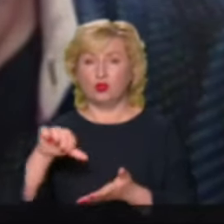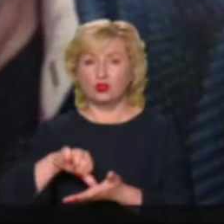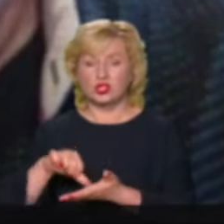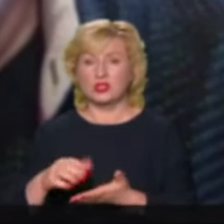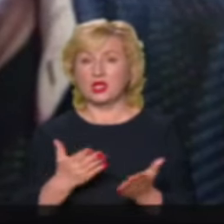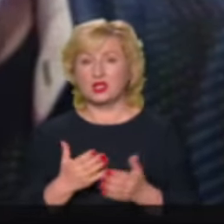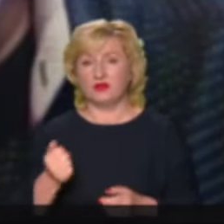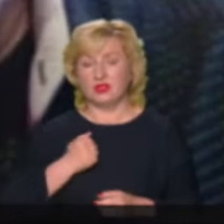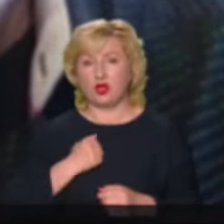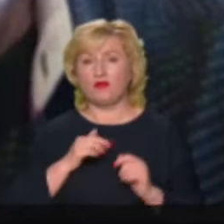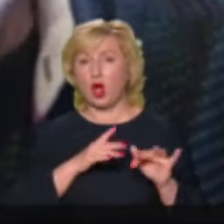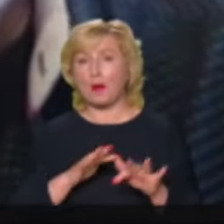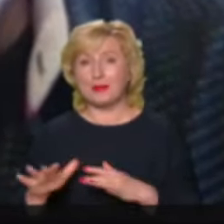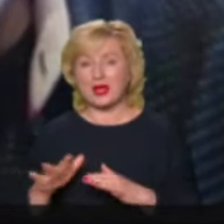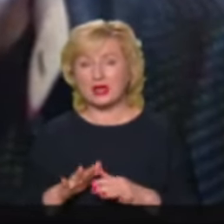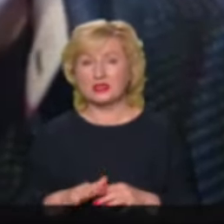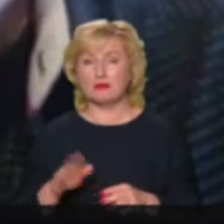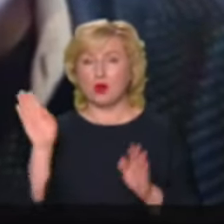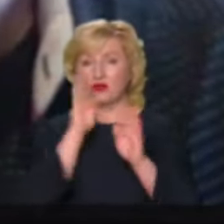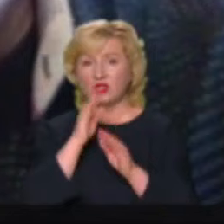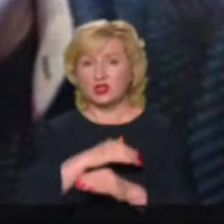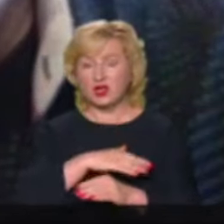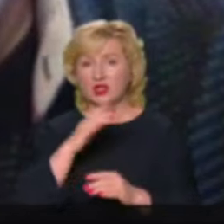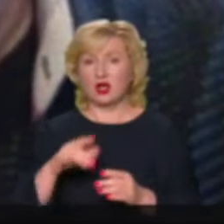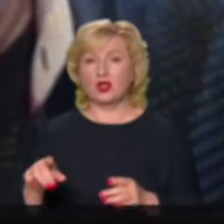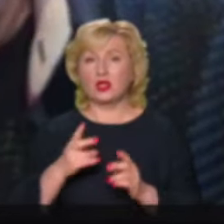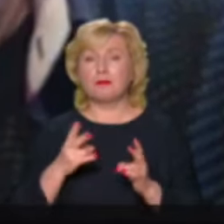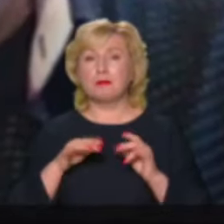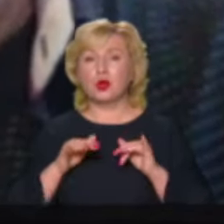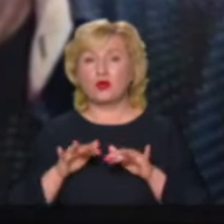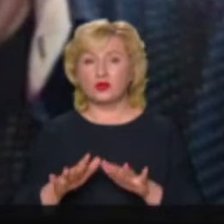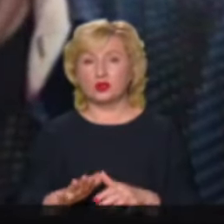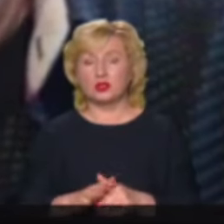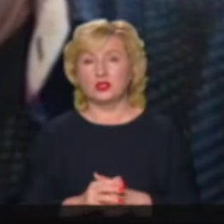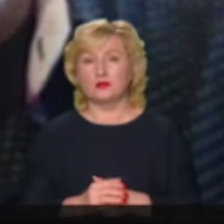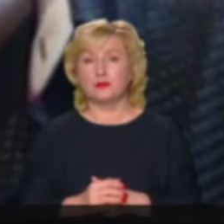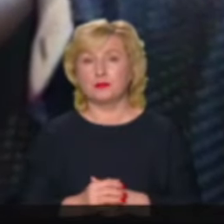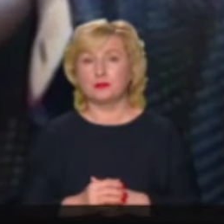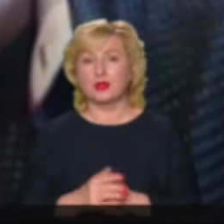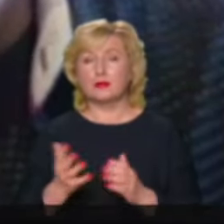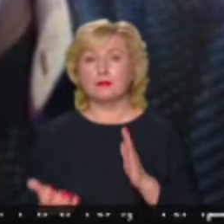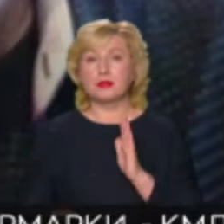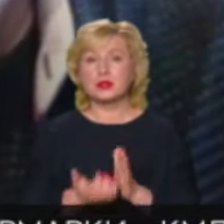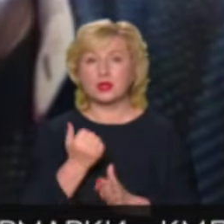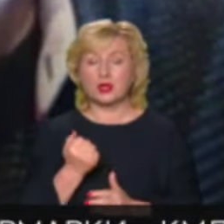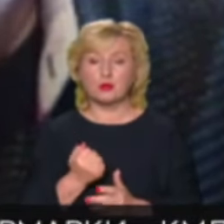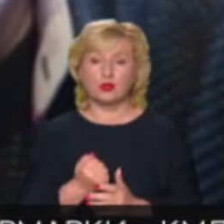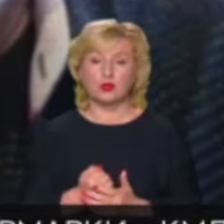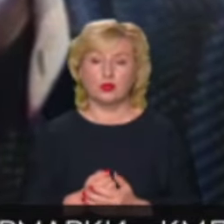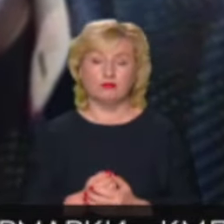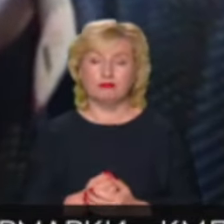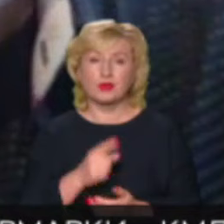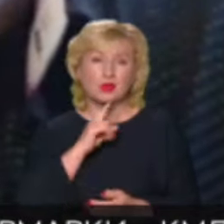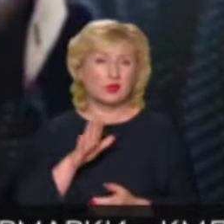якихось військових операціях, в повітряних операціях, яких треба проводити там і підтримку. Ну, коротше, не